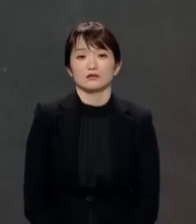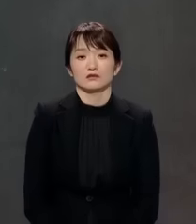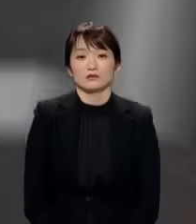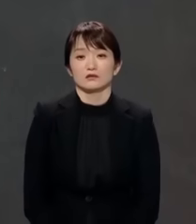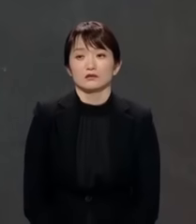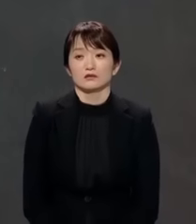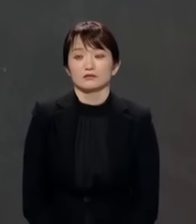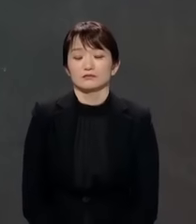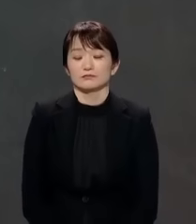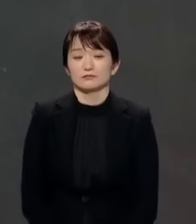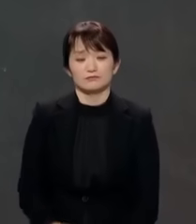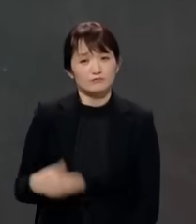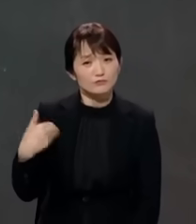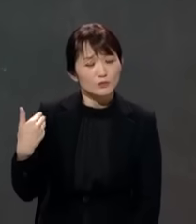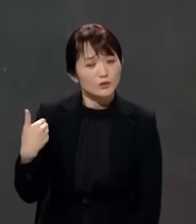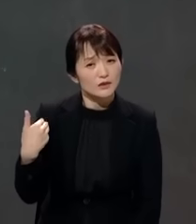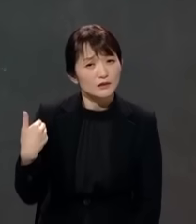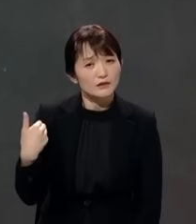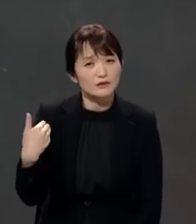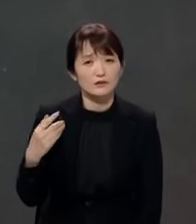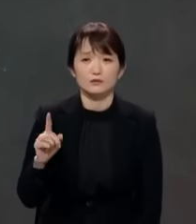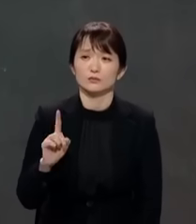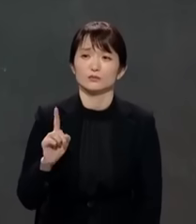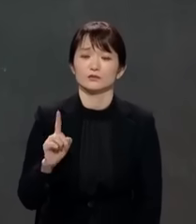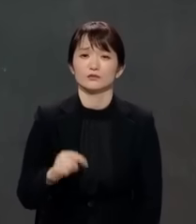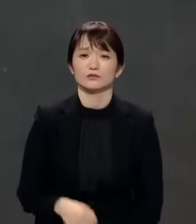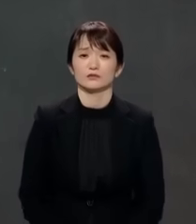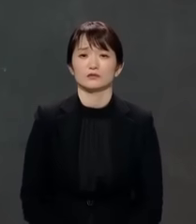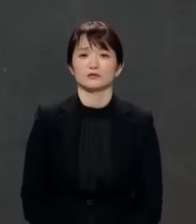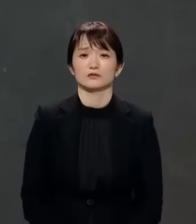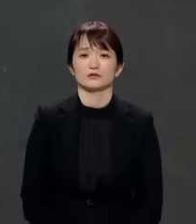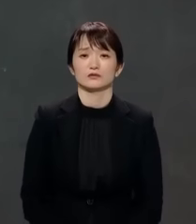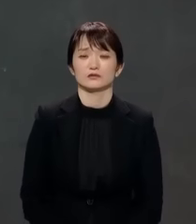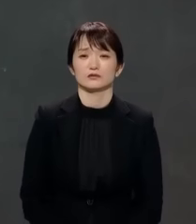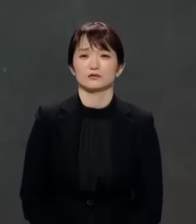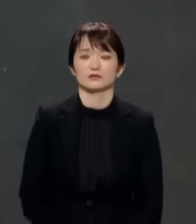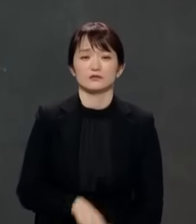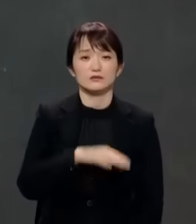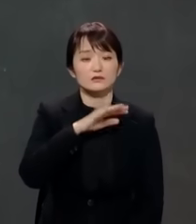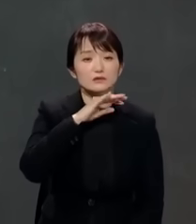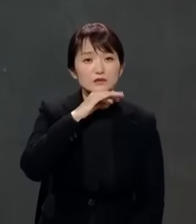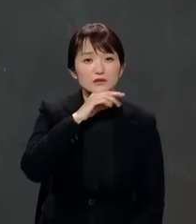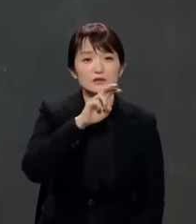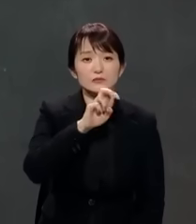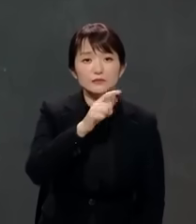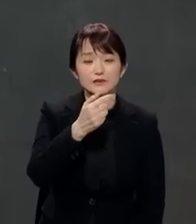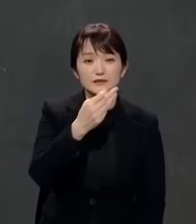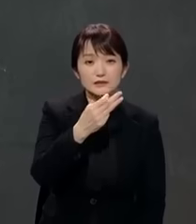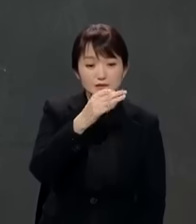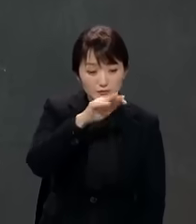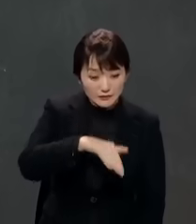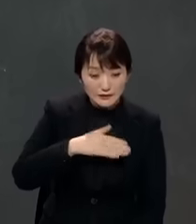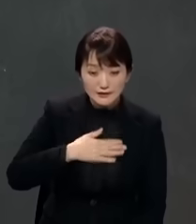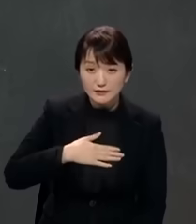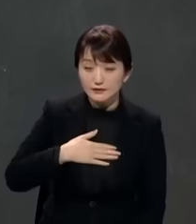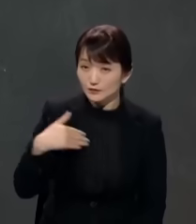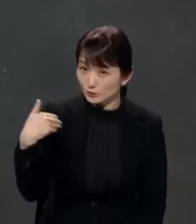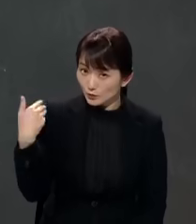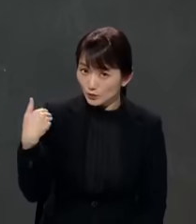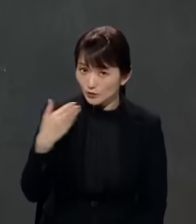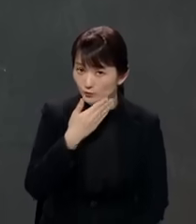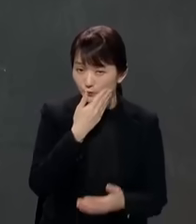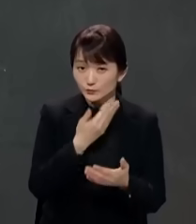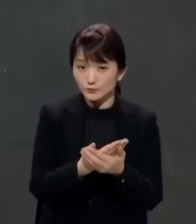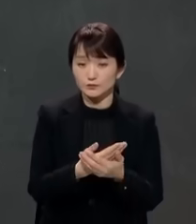짚어보죠 몰랐다네 2 13세 만 13세 미만인 걸 알았냐 몰랐냐 가장 중요한 쟁점인데이